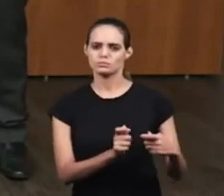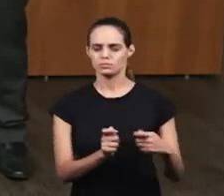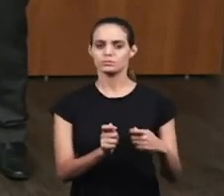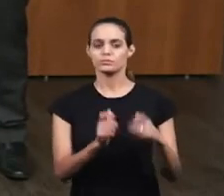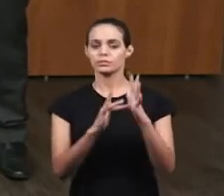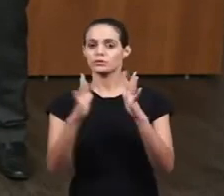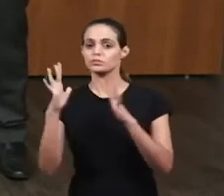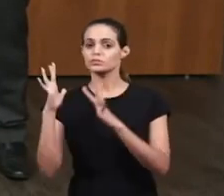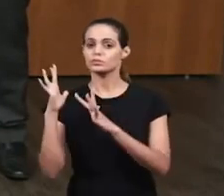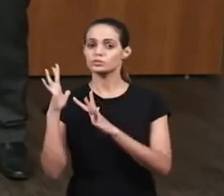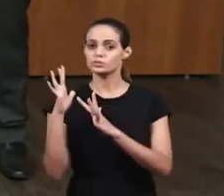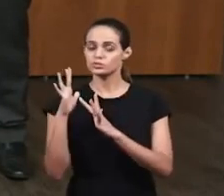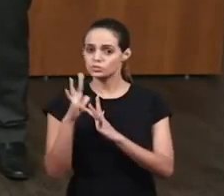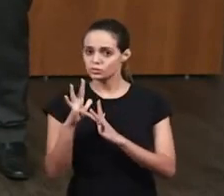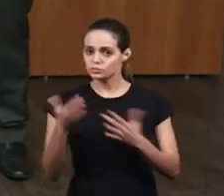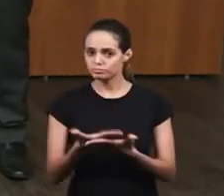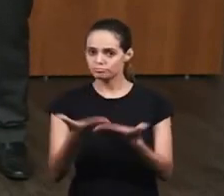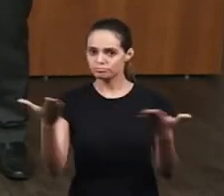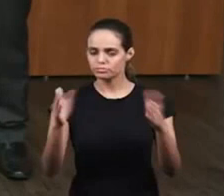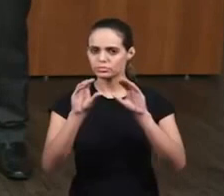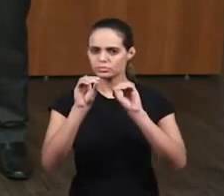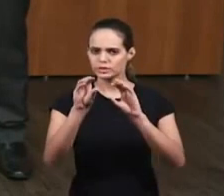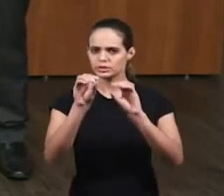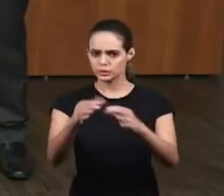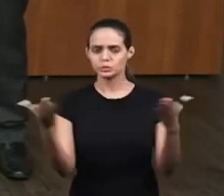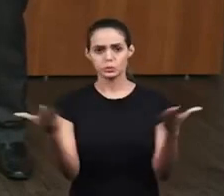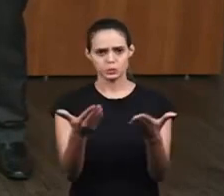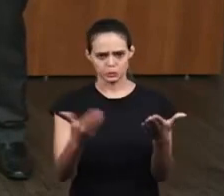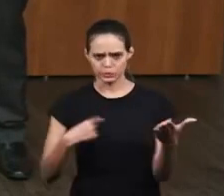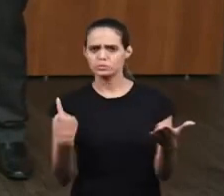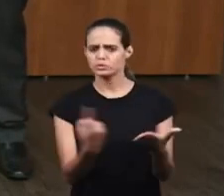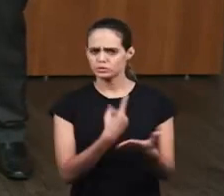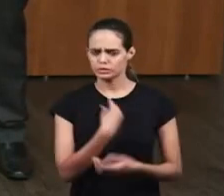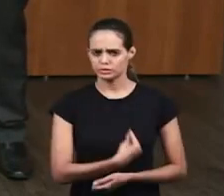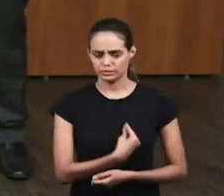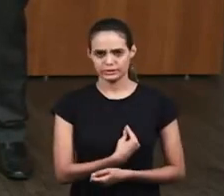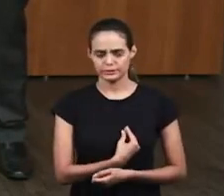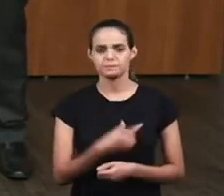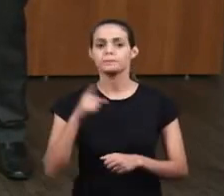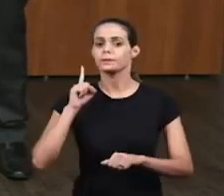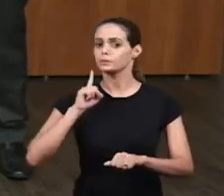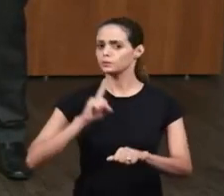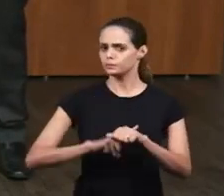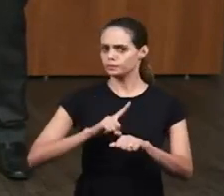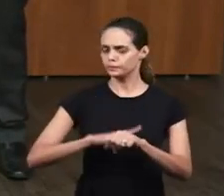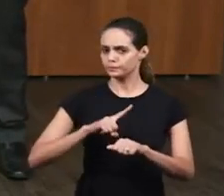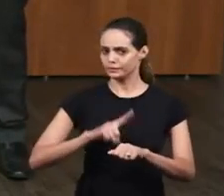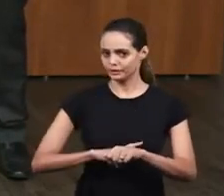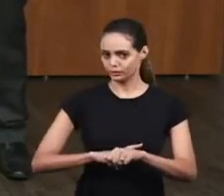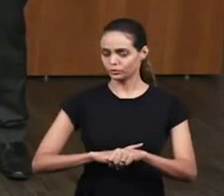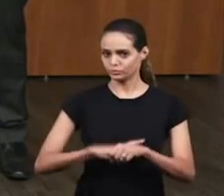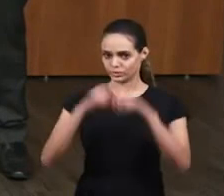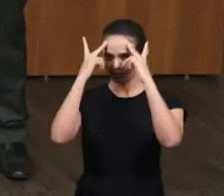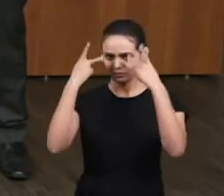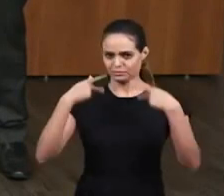die Versuchungen besiegt, hinterlässt der Herr Jesus eine Lehre, die uns heute dient. Wenn der Mensch